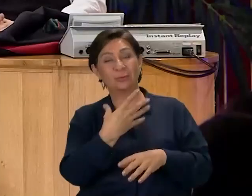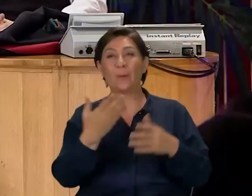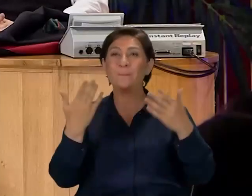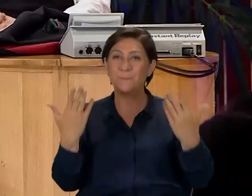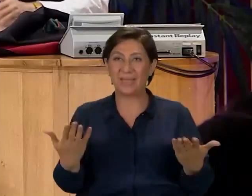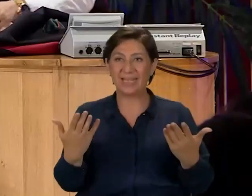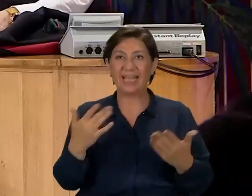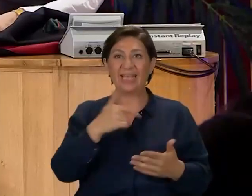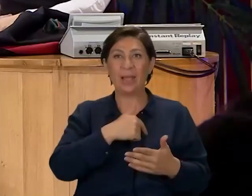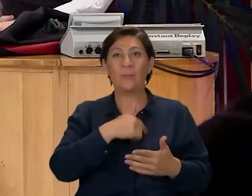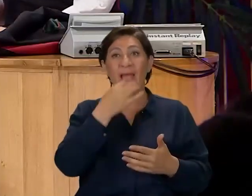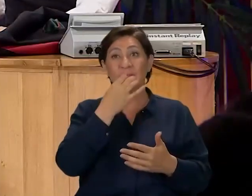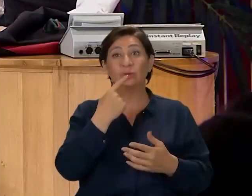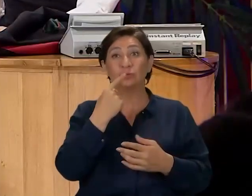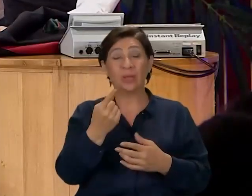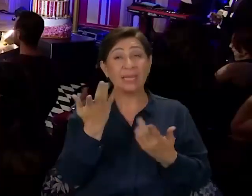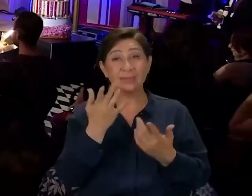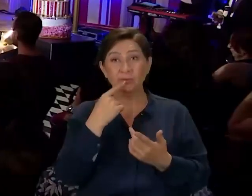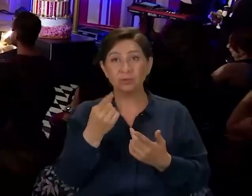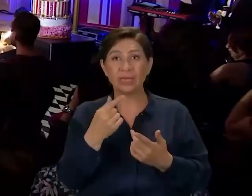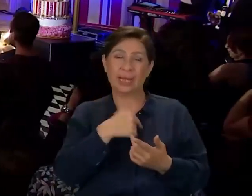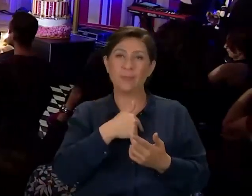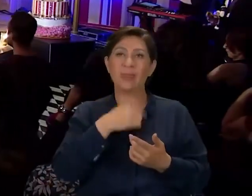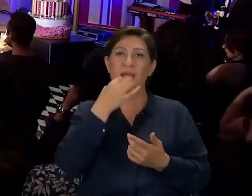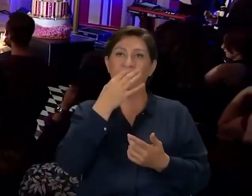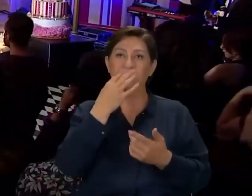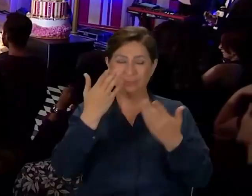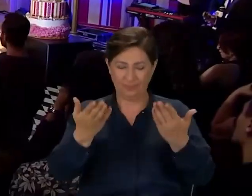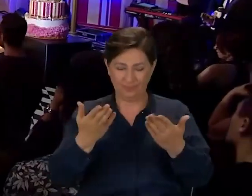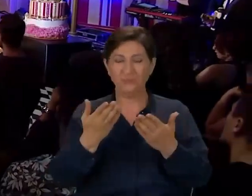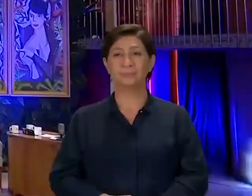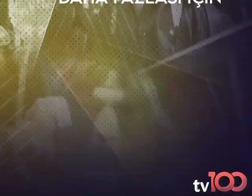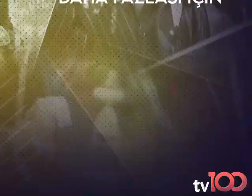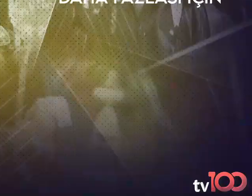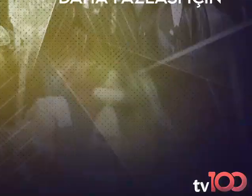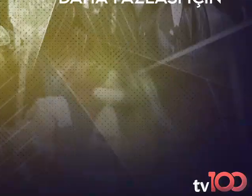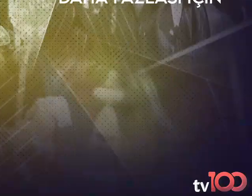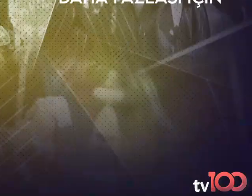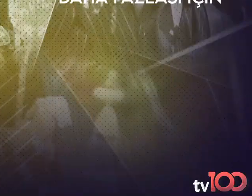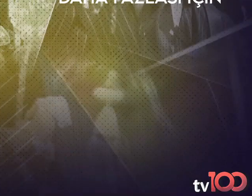Peki, kalbimin Ankara'sını söylüyor muyuz? Hangisini söyleyeceğiz? Olur, kalbimin Ankara'sı. Tamam, peki. Alkış.